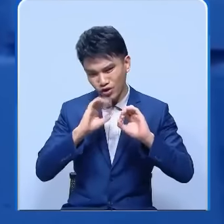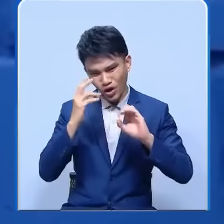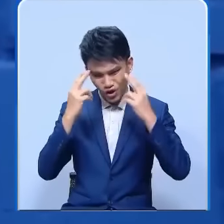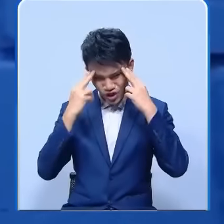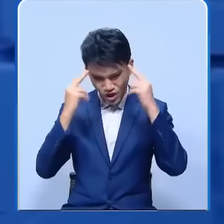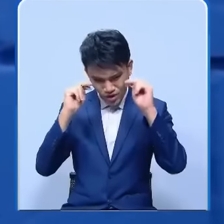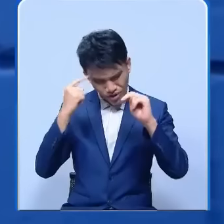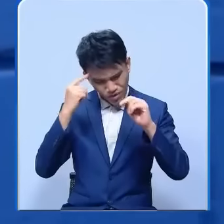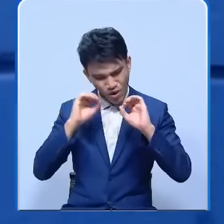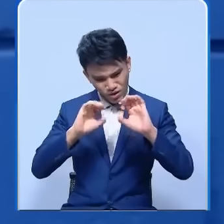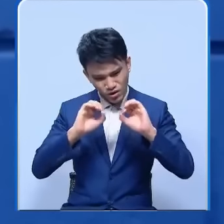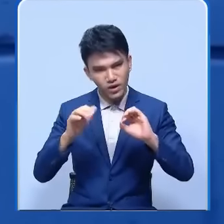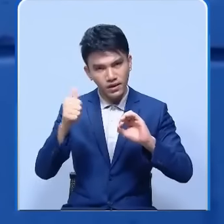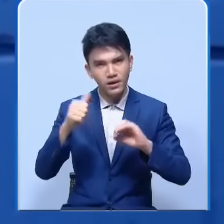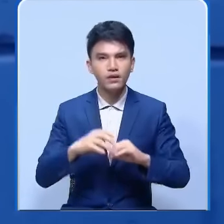นี้ให้ดีกว่านี้หน่อยนะครับ